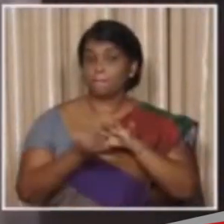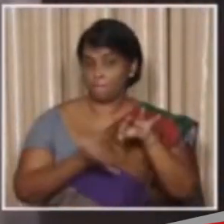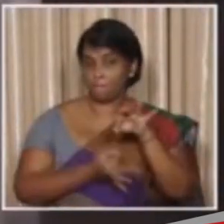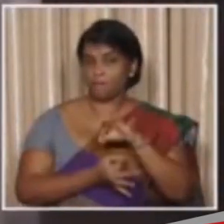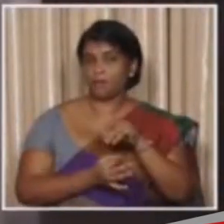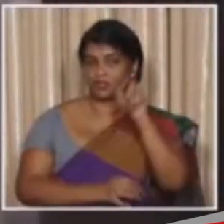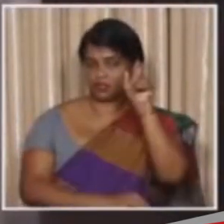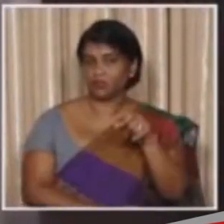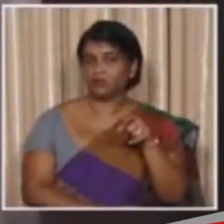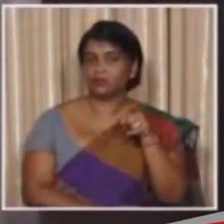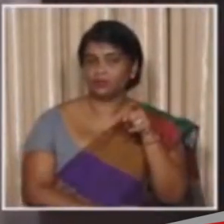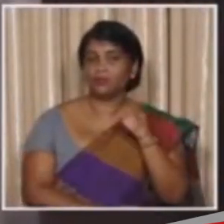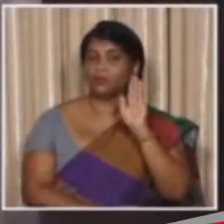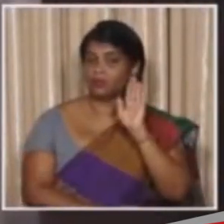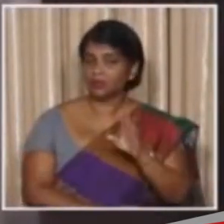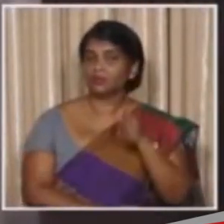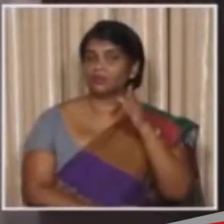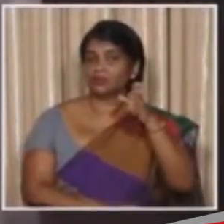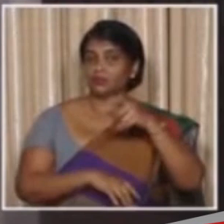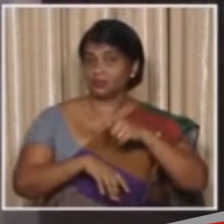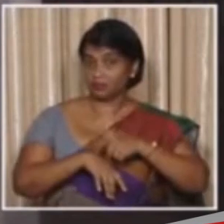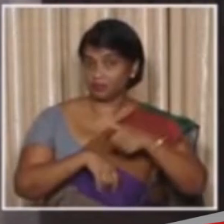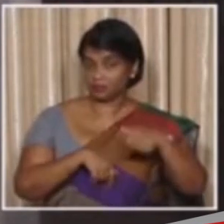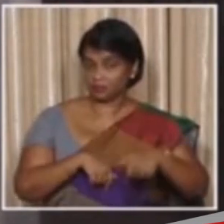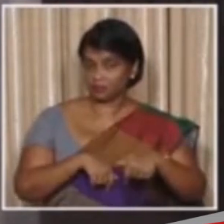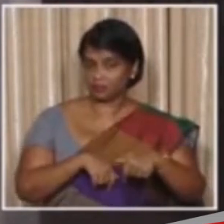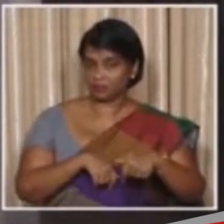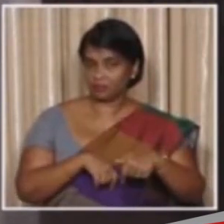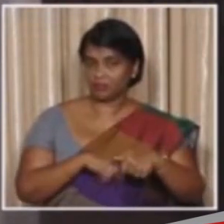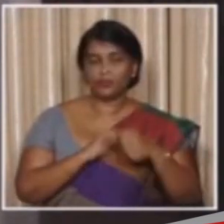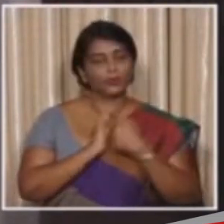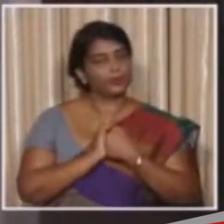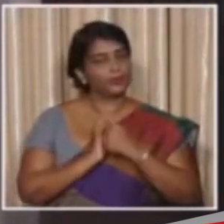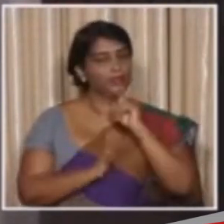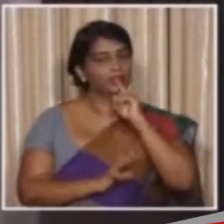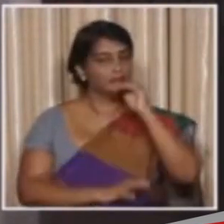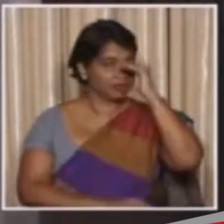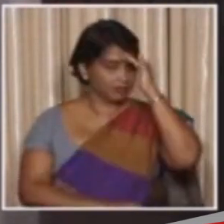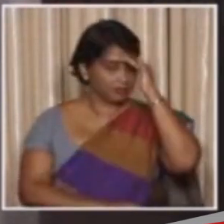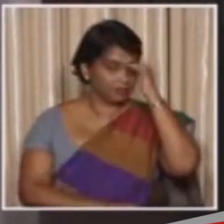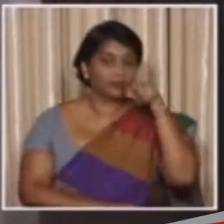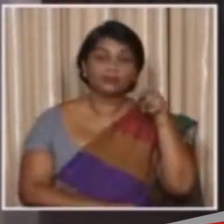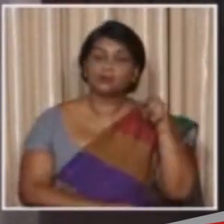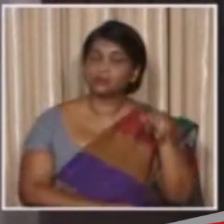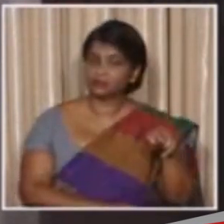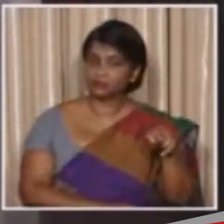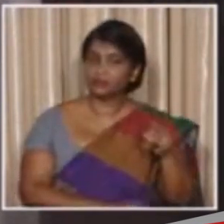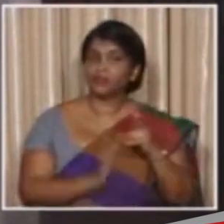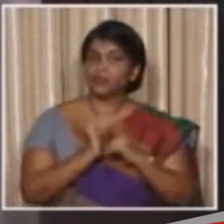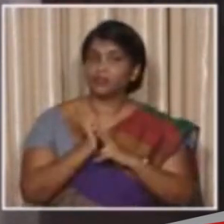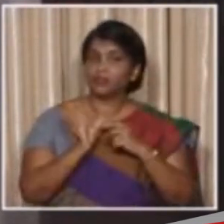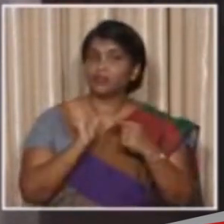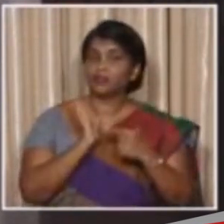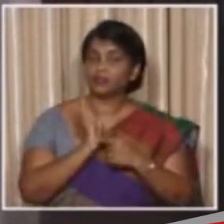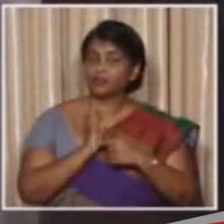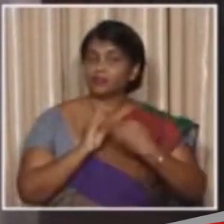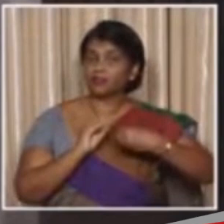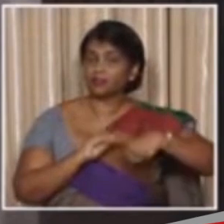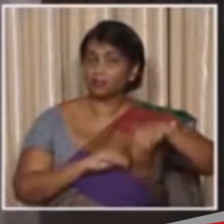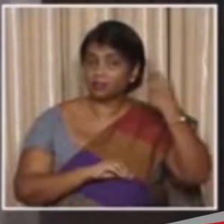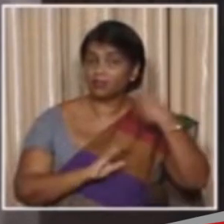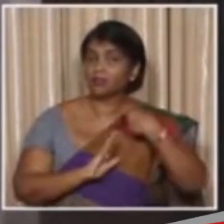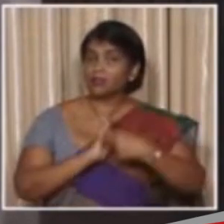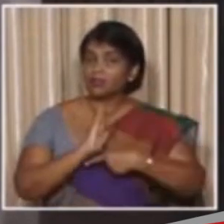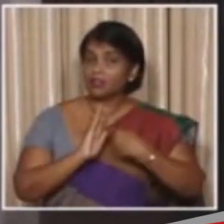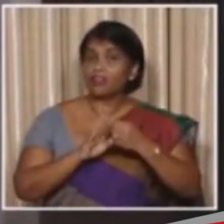කියලා. නමුත් මේ මොහොත වෙන විට ගරු කතානායකතුමනි මේ වැට් එක වැඩි කිරීම බලපාන්නේ අපේ